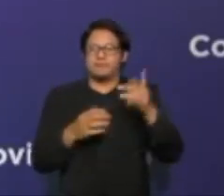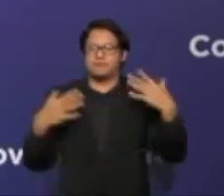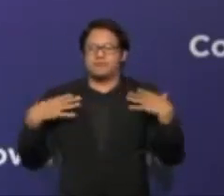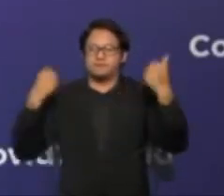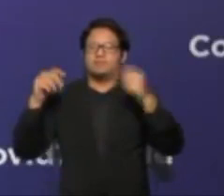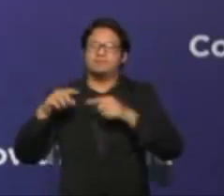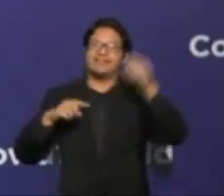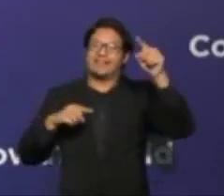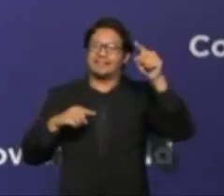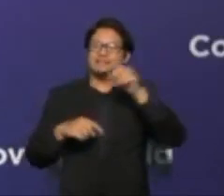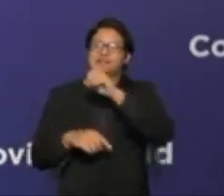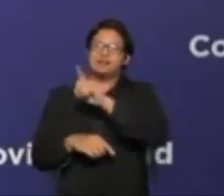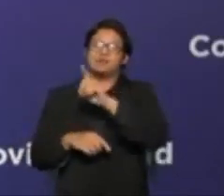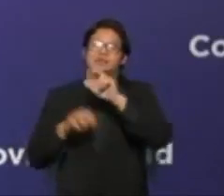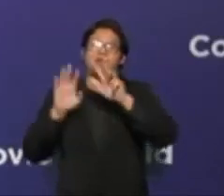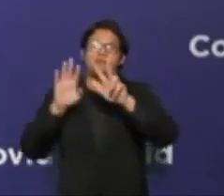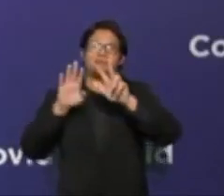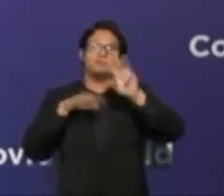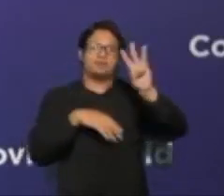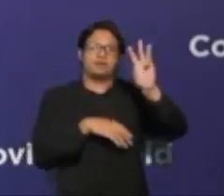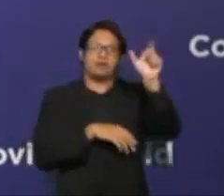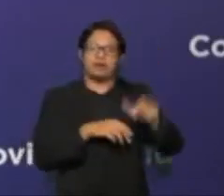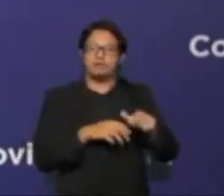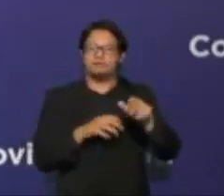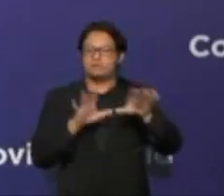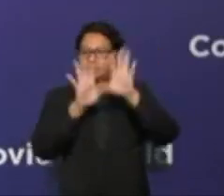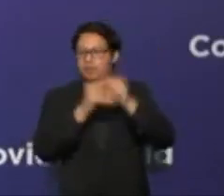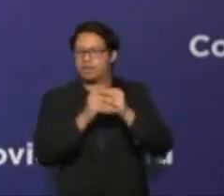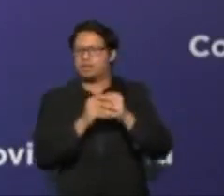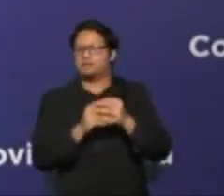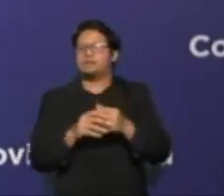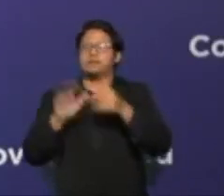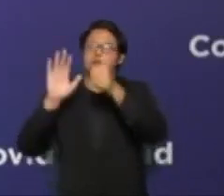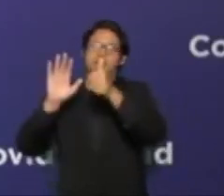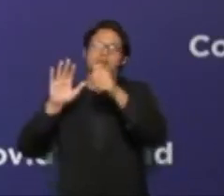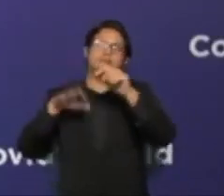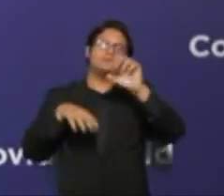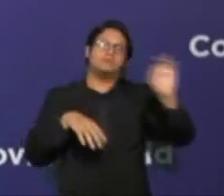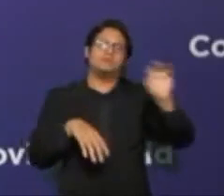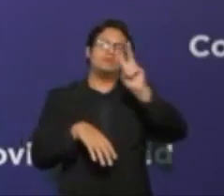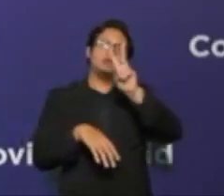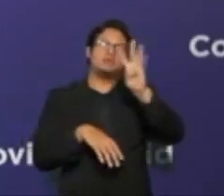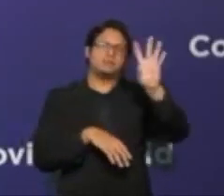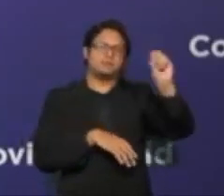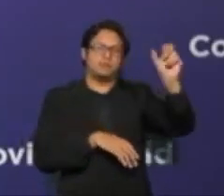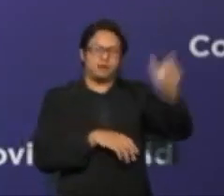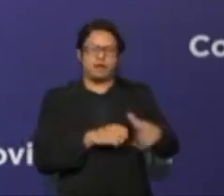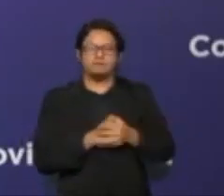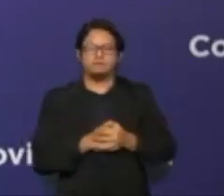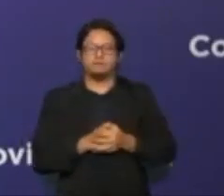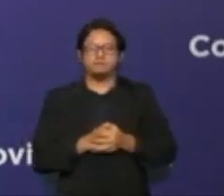meningkat dari mad 183 orang sehingga totalnya menjadi 6.240 orang